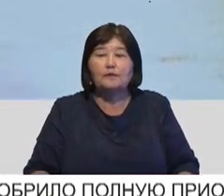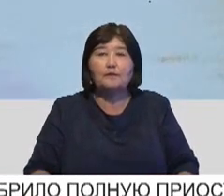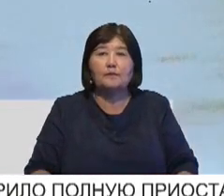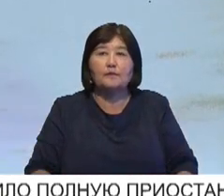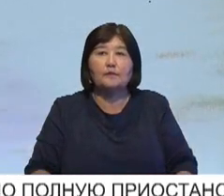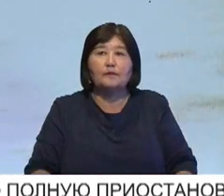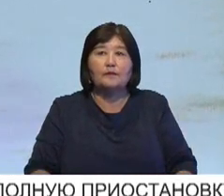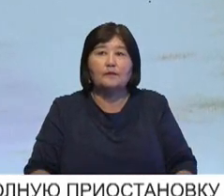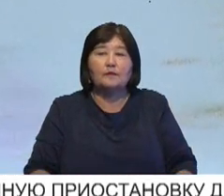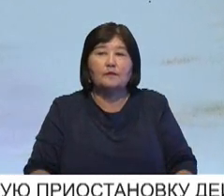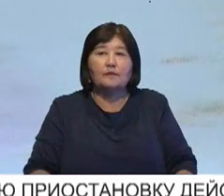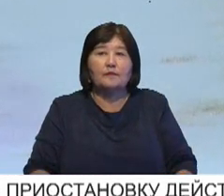Лима телеканал рда